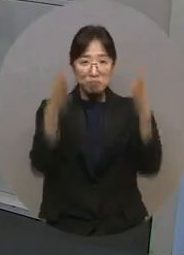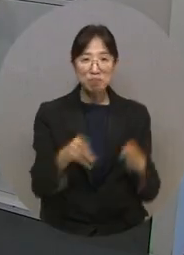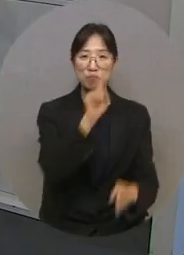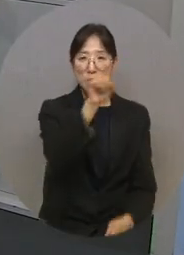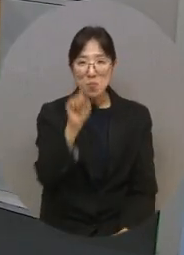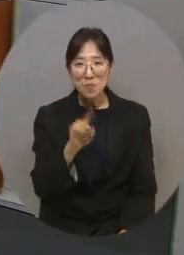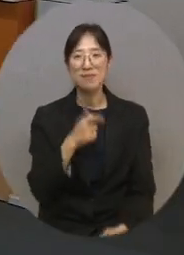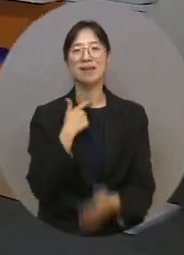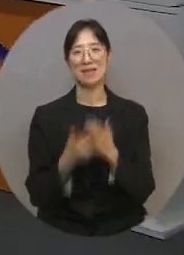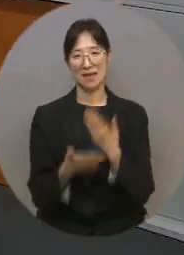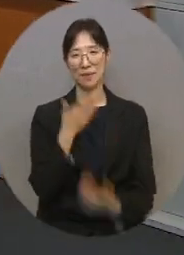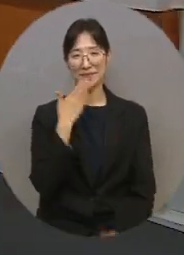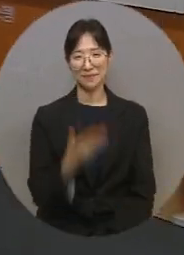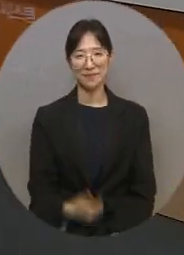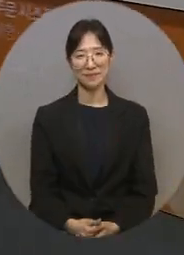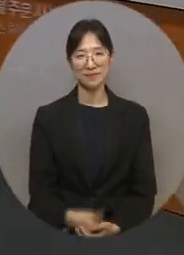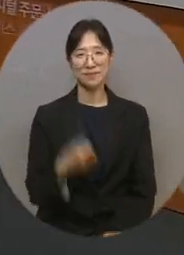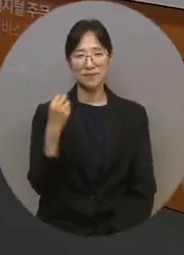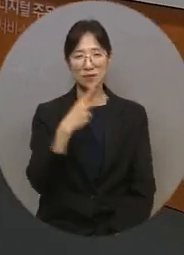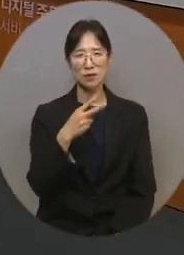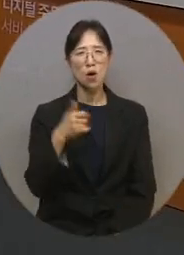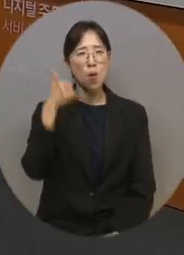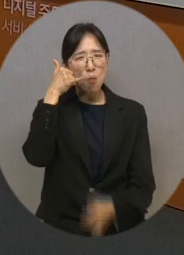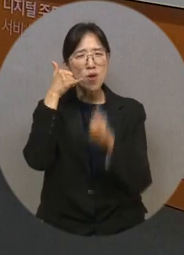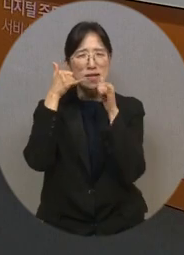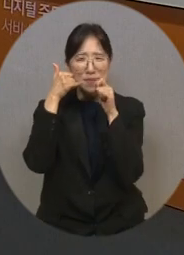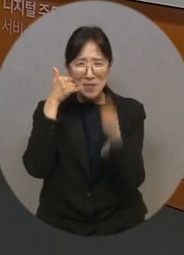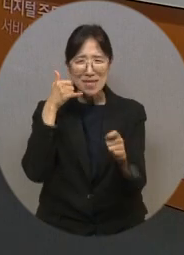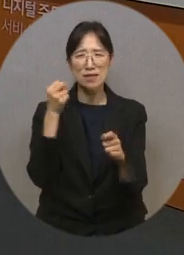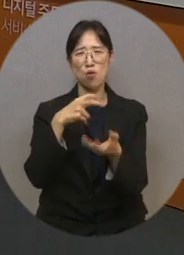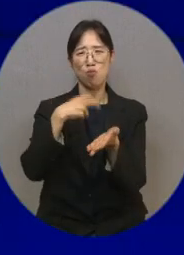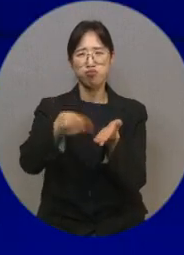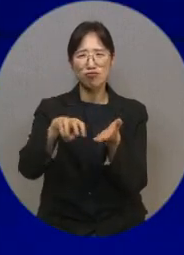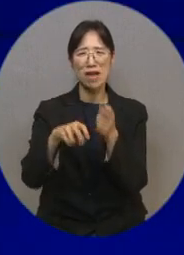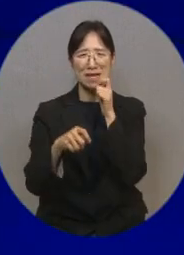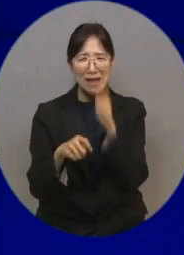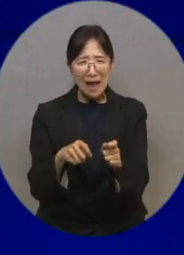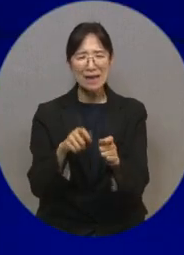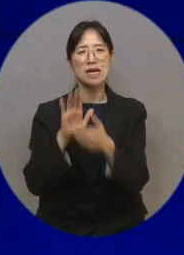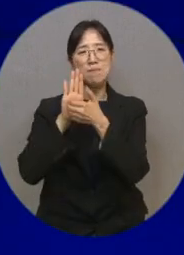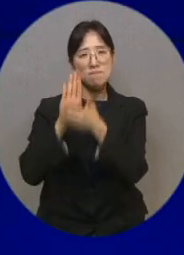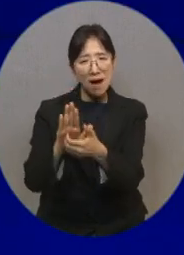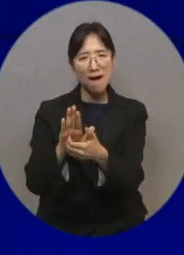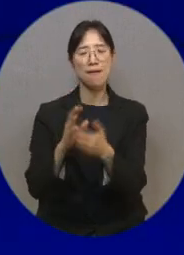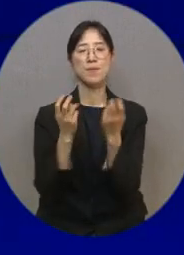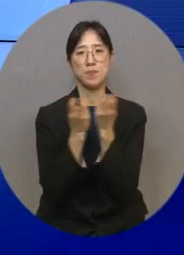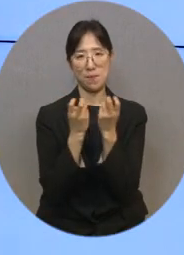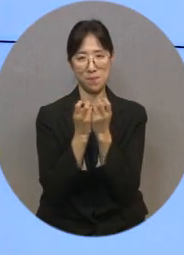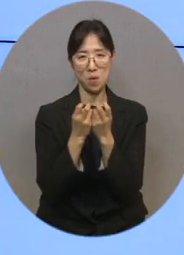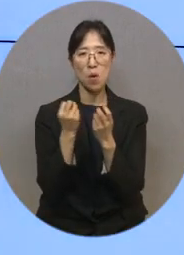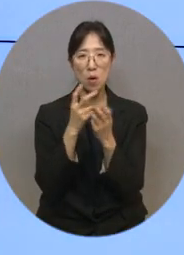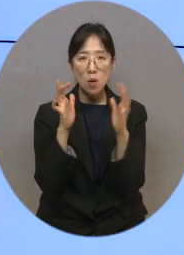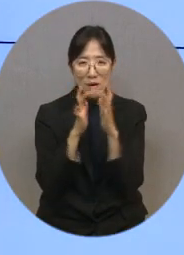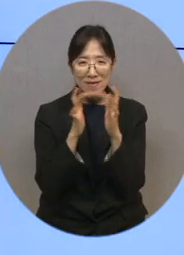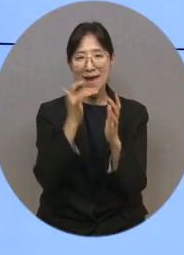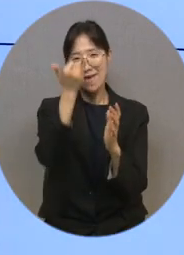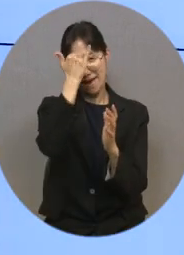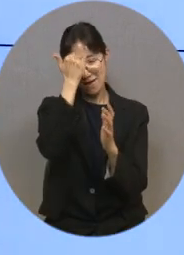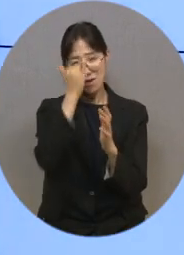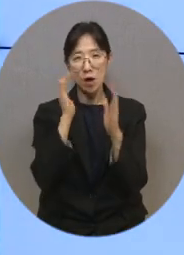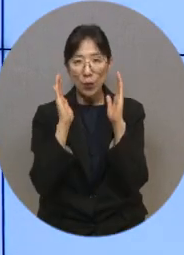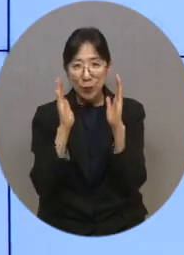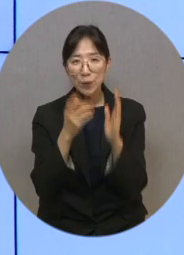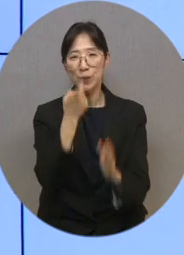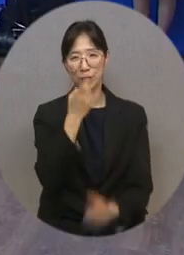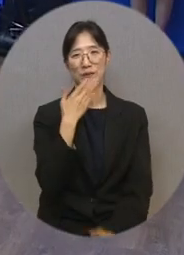수 있습니다. 또한 보이스피싱이나 스미싱 사기 범죄 피해를 예방하는 방법과 온라인 예절 등을 학습할